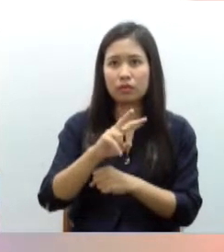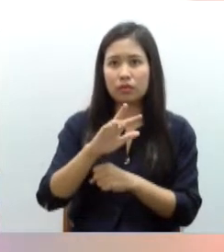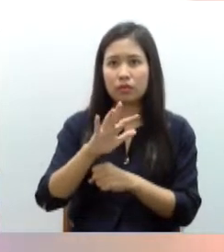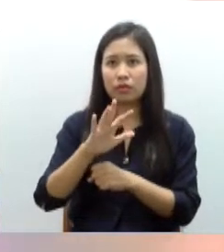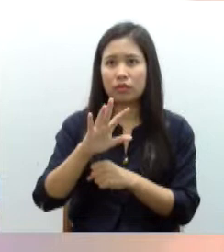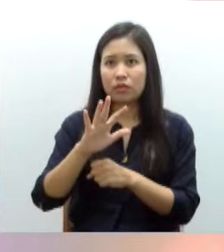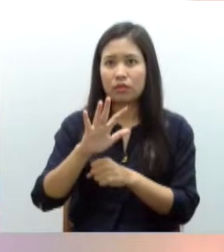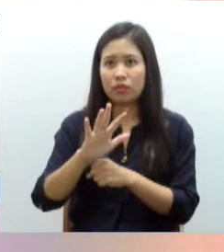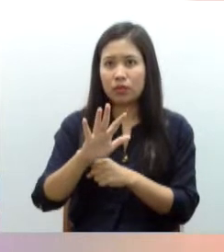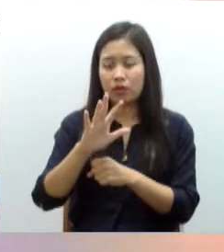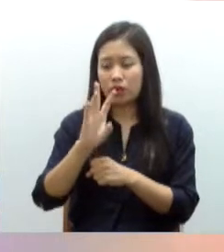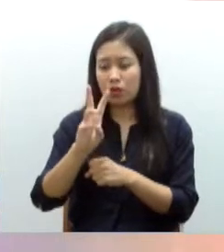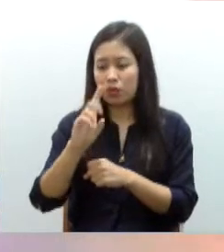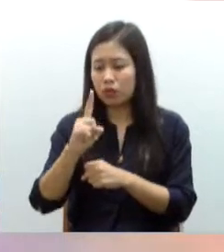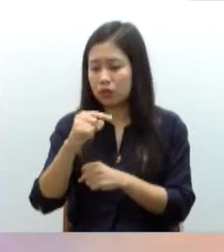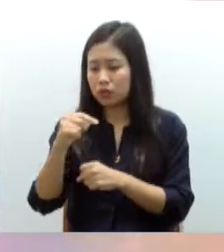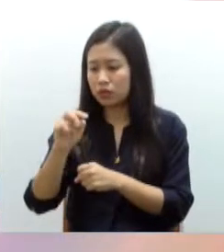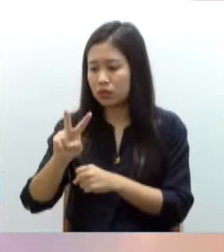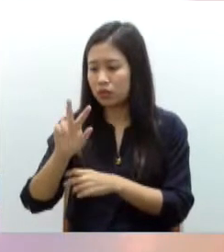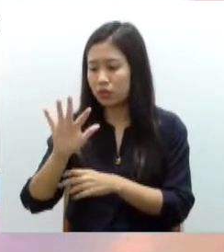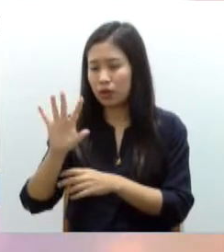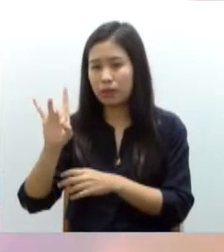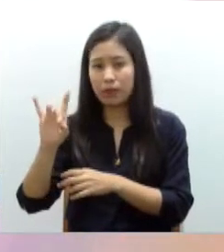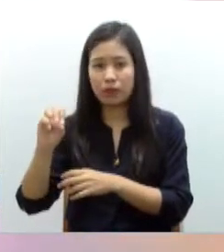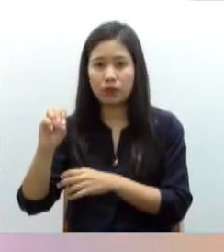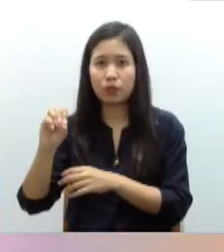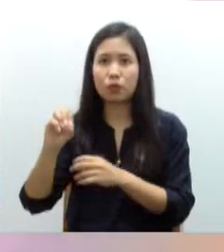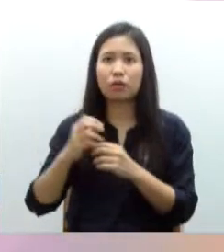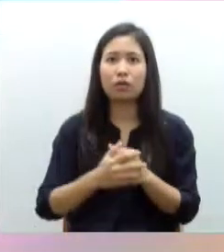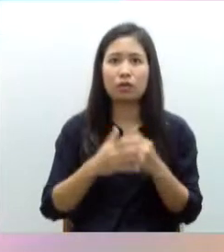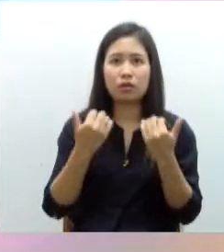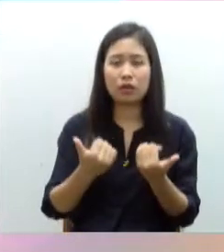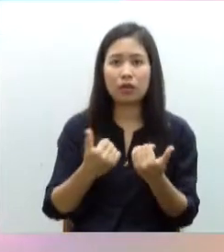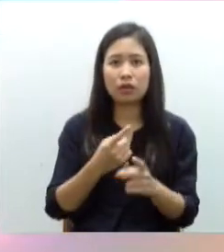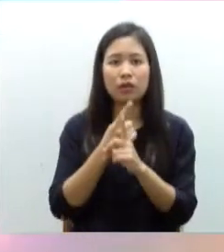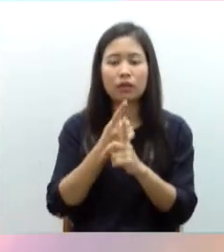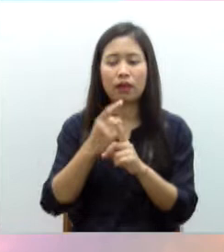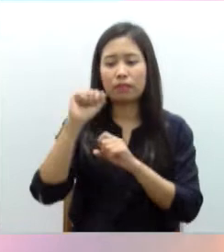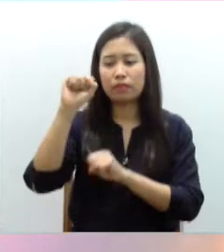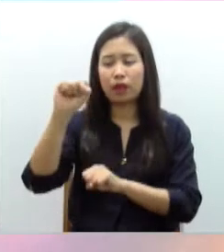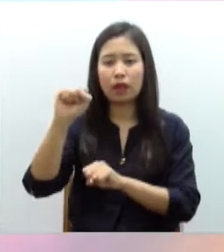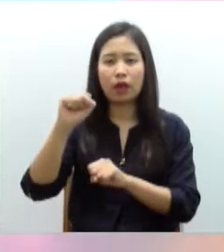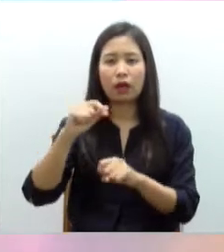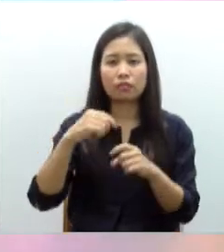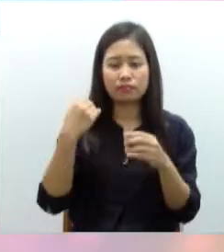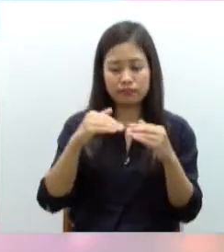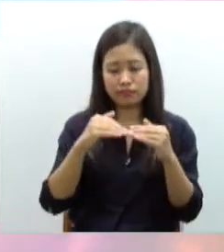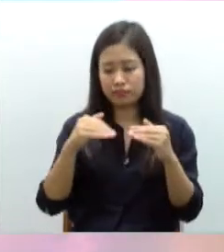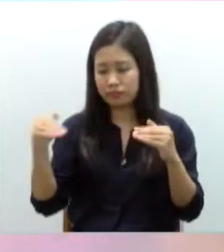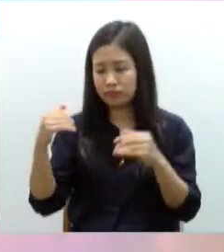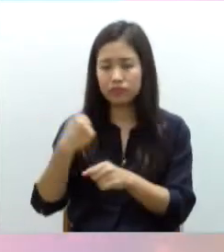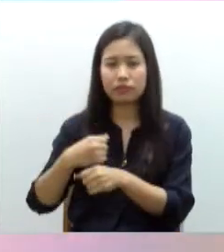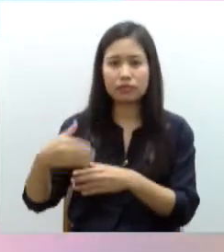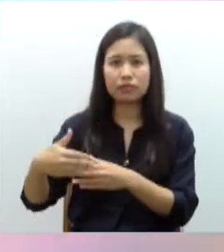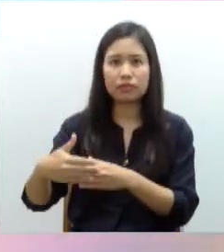2580นะครับซึ่งเป็นแผนยุทธศาสตร์ชาติเนี่ยเป็นระดับ1แผนแม่บทเนี่ยจะเป็นระดับ2นะ